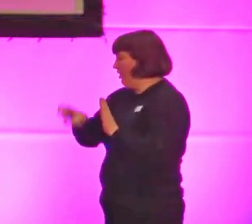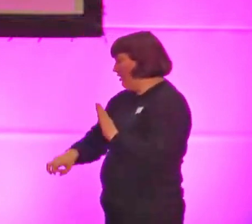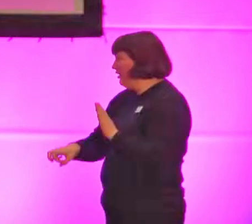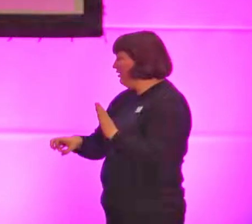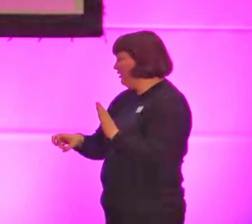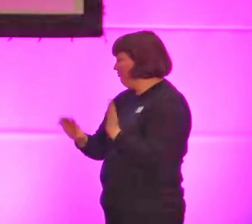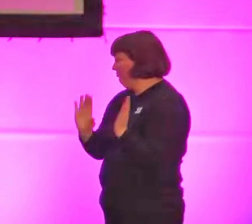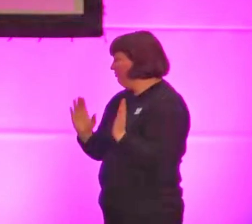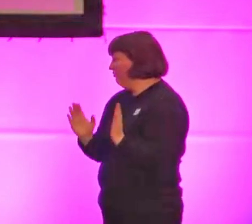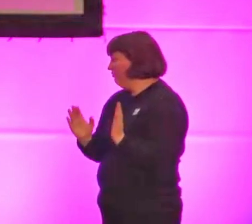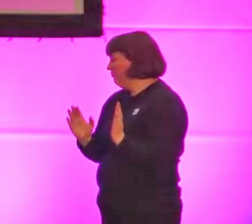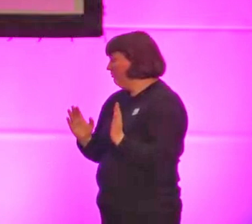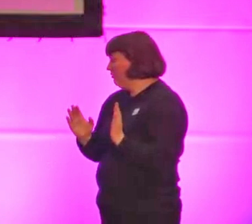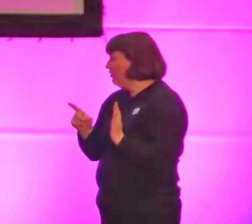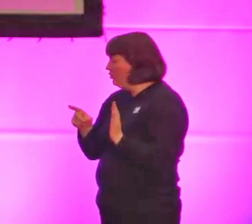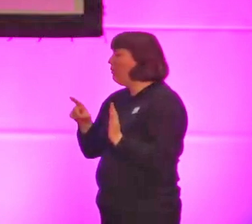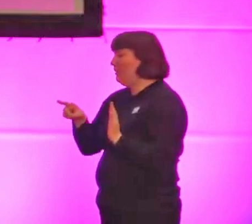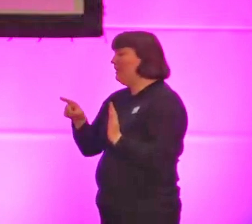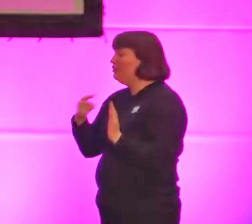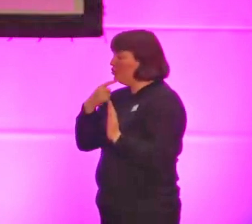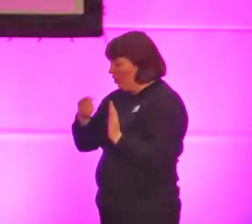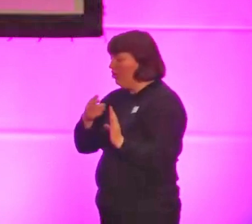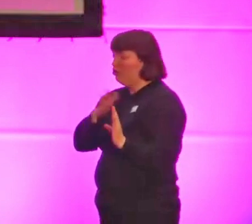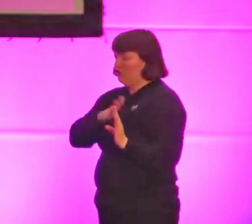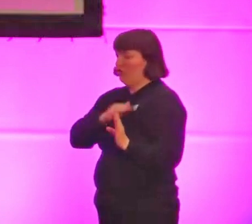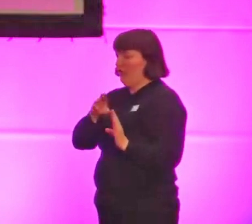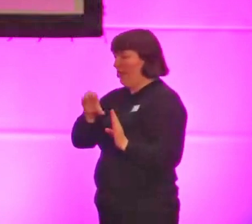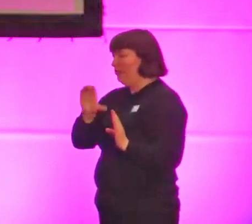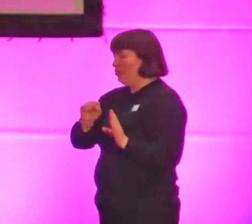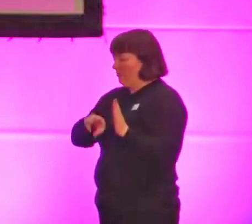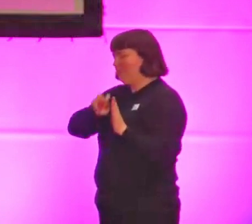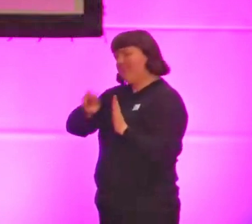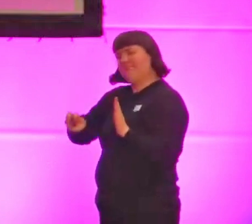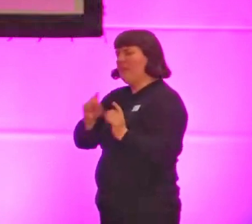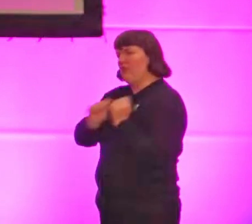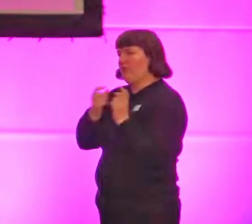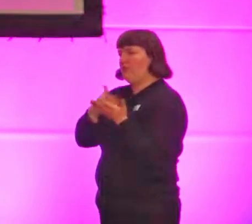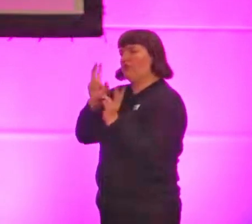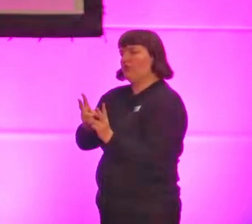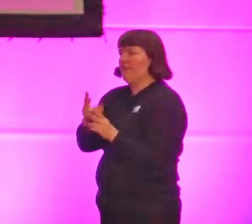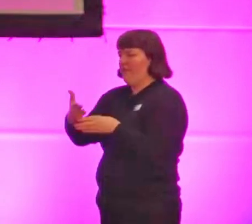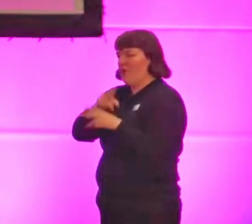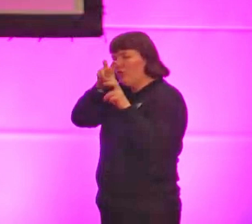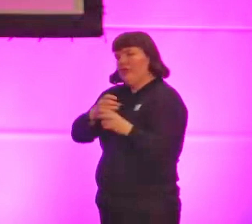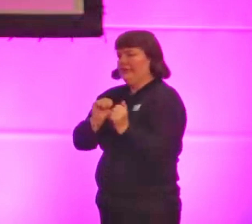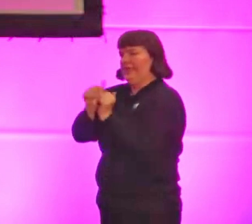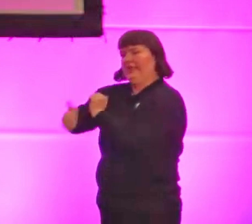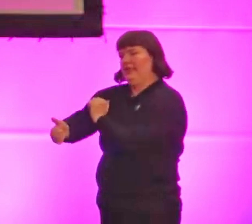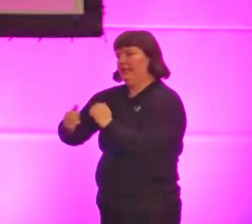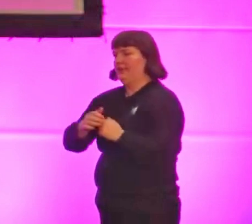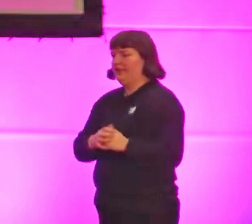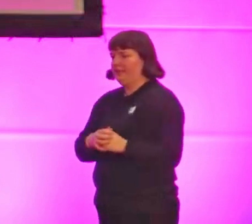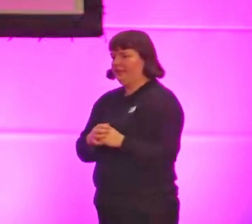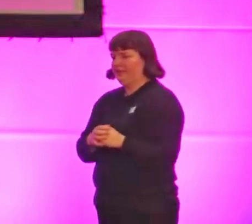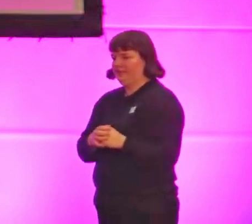mig avsatt. Ja. De begärde att jag skulle avsätta som förundersökningsledare. Och där hade jag heller inte kunnat fortsätta överhuvudtaget i